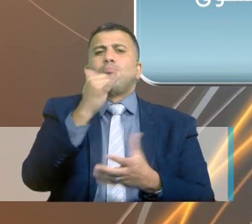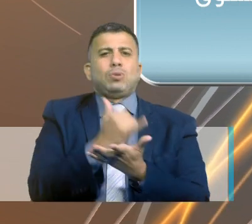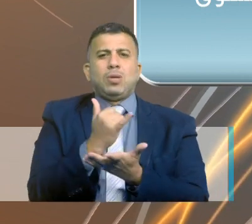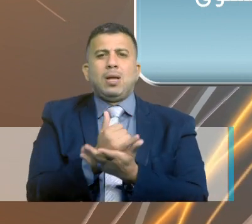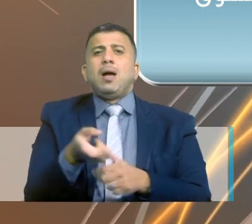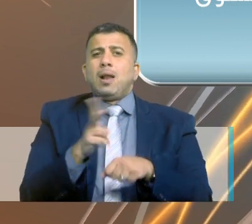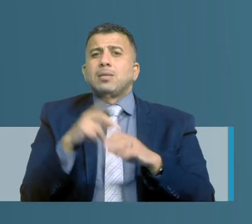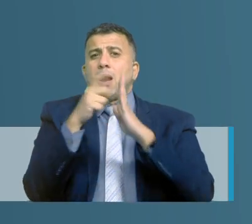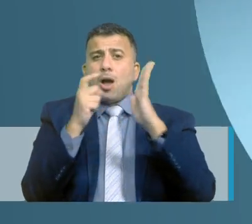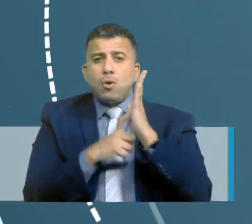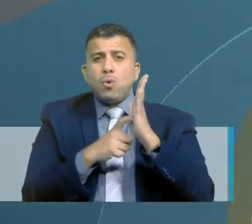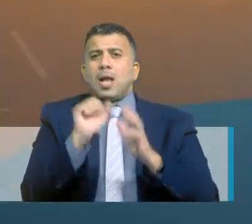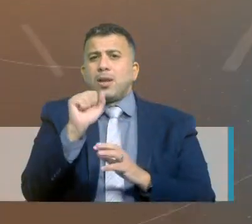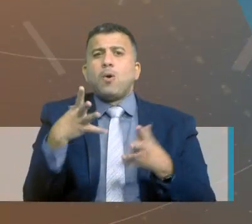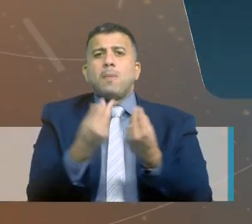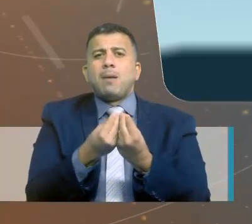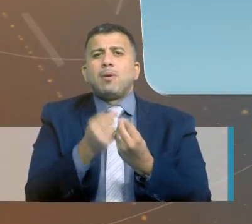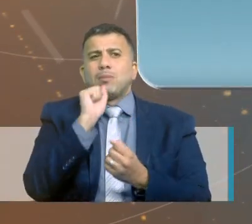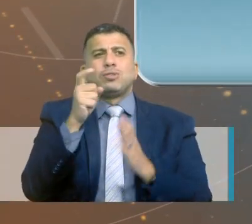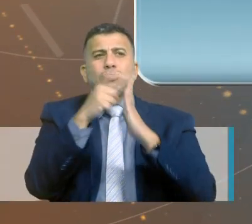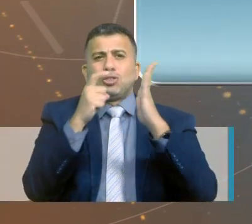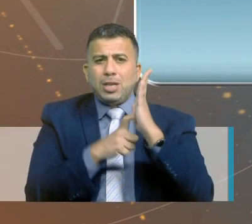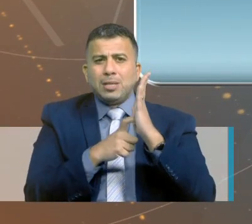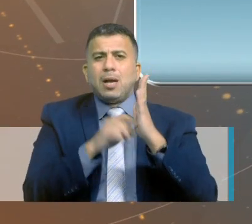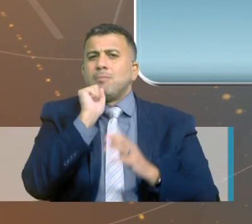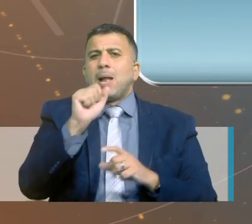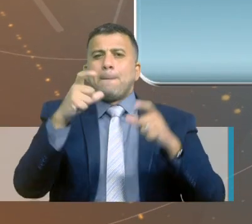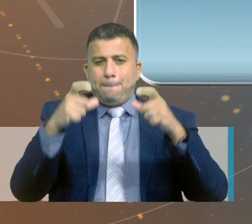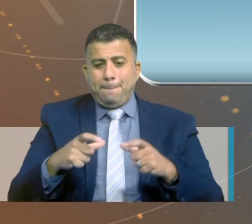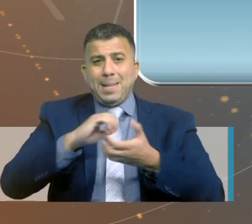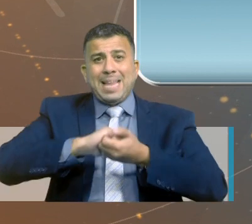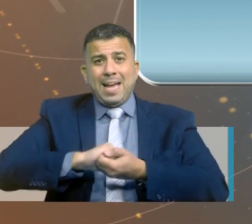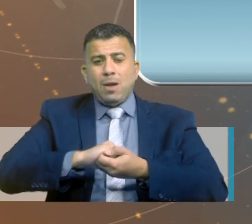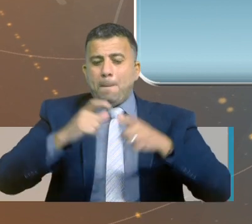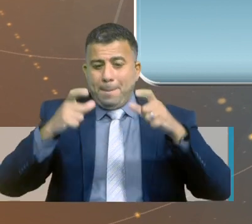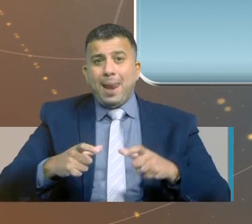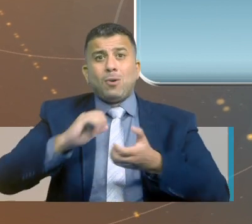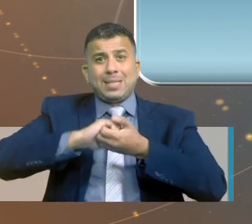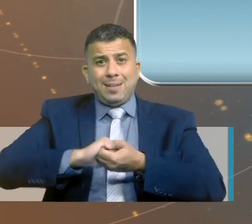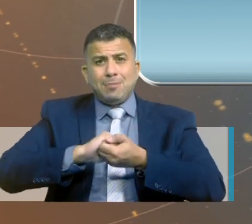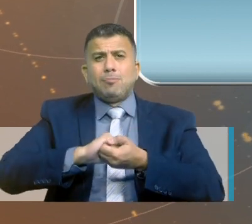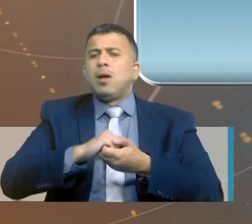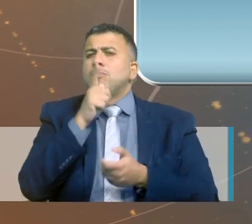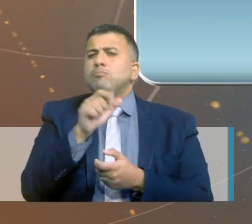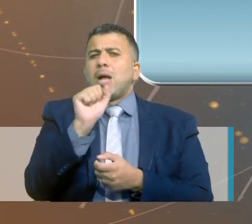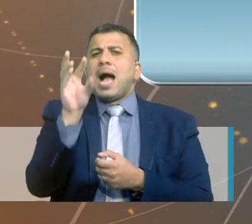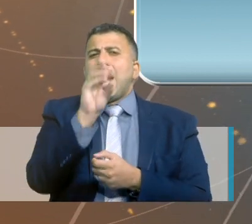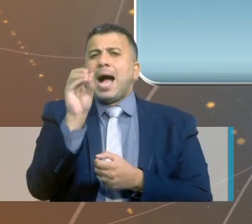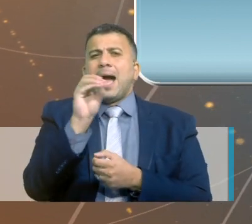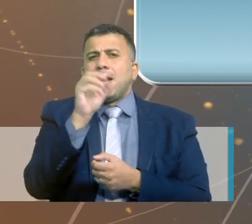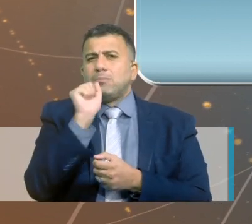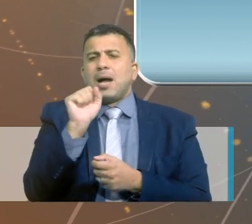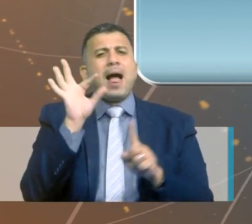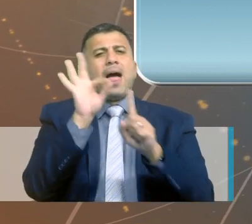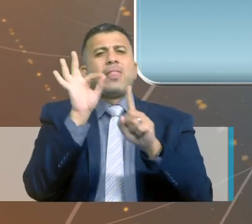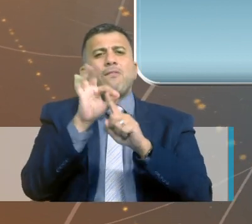المعنيه كما نص المرسوم على انه مع مراعاه تشريعات الاتحاديه والمحليه ذات الصله يكون للهيئه في